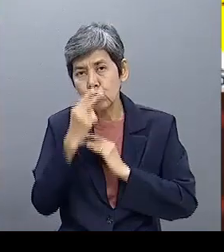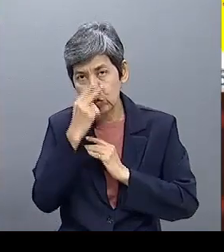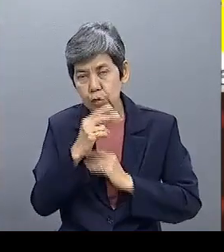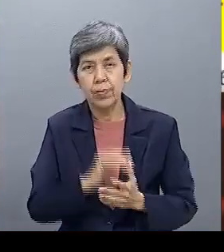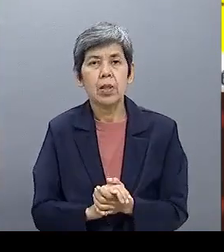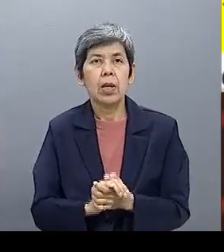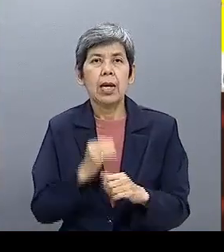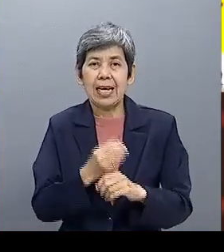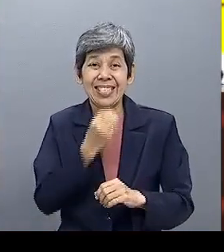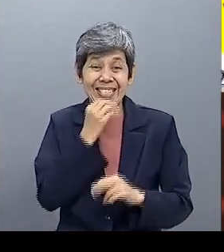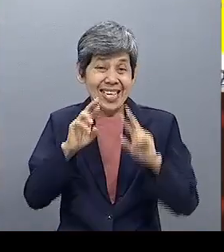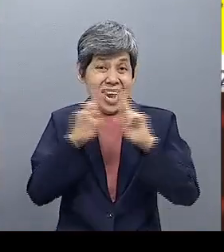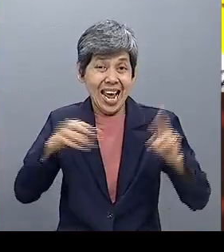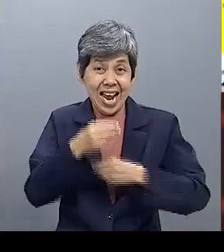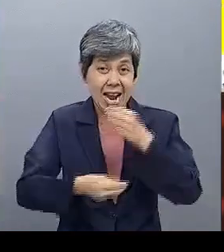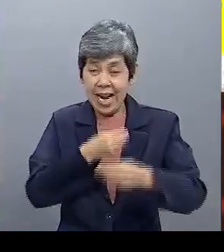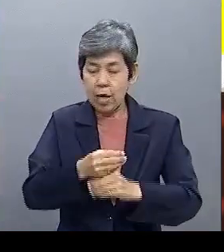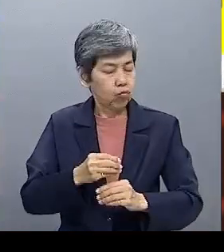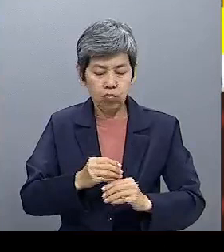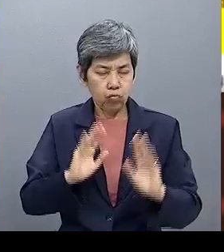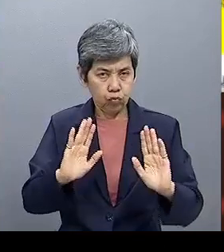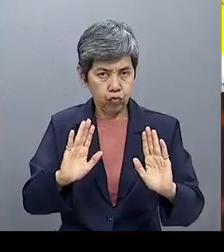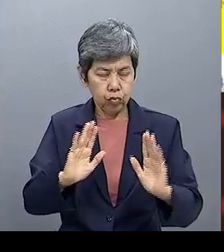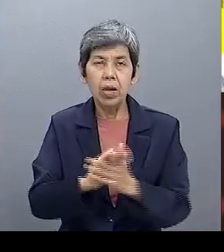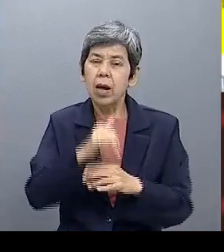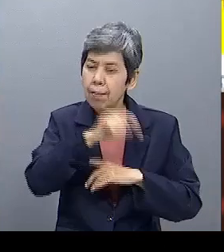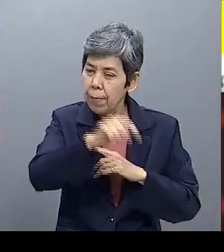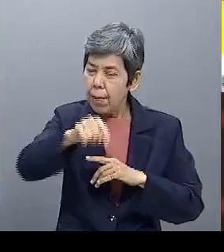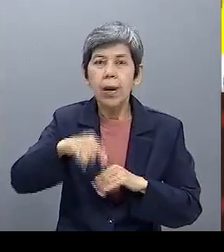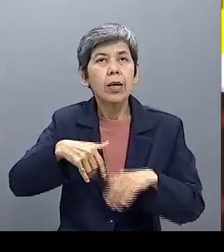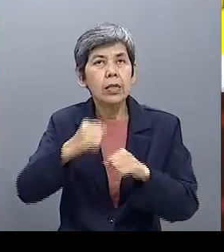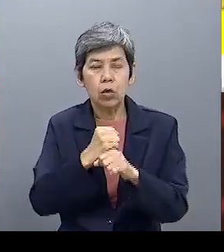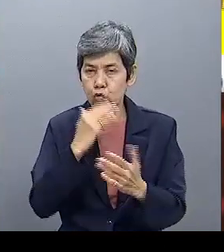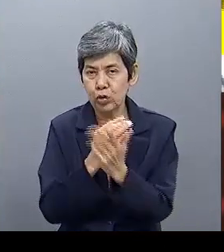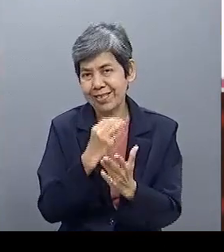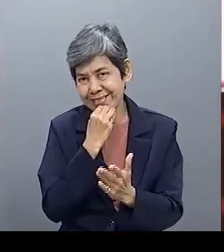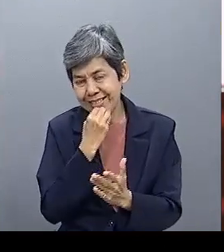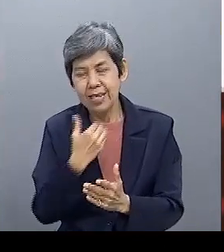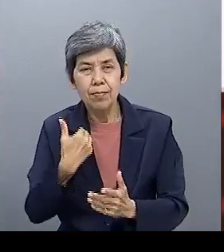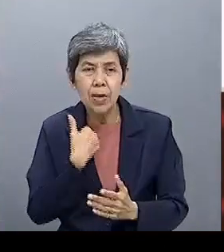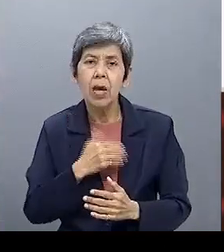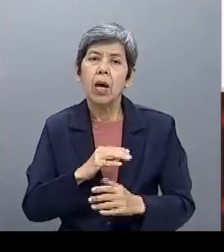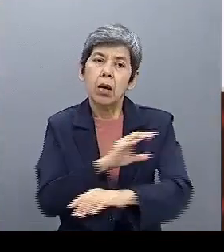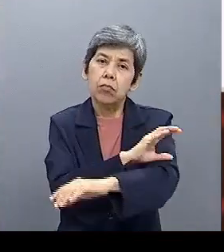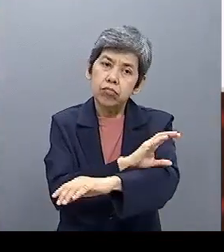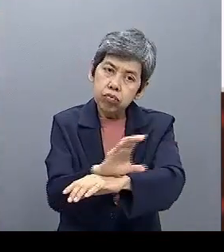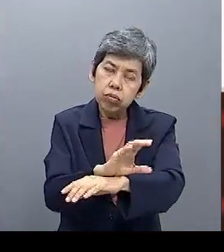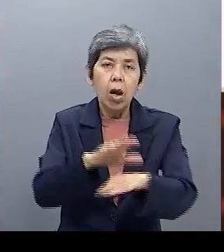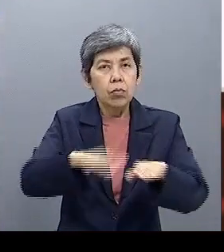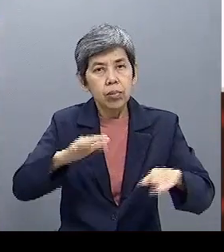ในร้านจำหน่ายอาหารทุกชนิดตามสถานที่สาธารณะต่างๆเช่นสถานีขนส่งท่าอากาศยาน